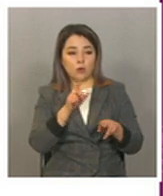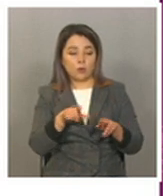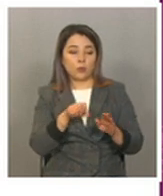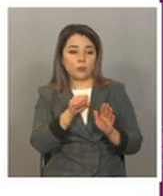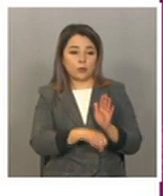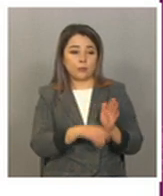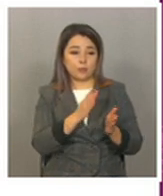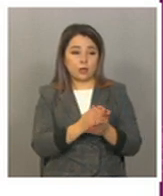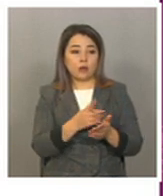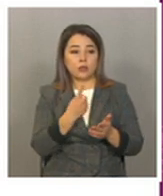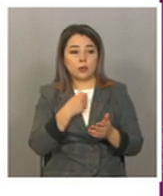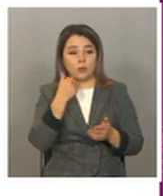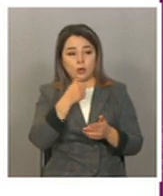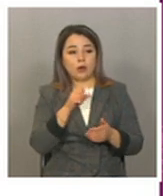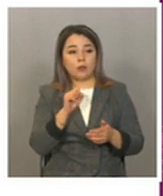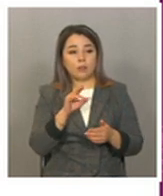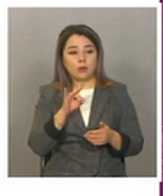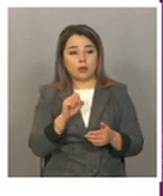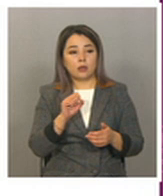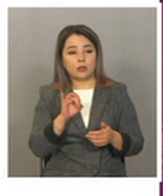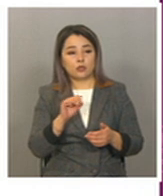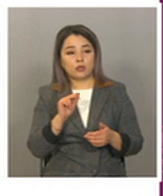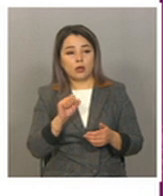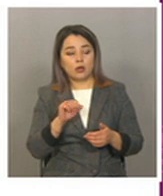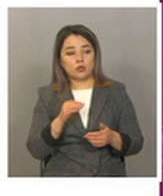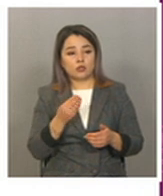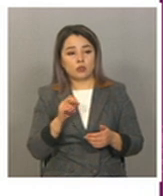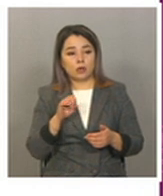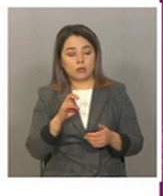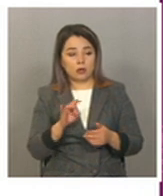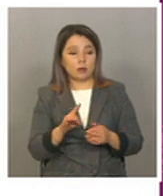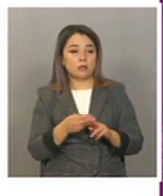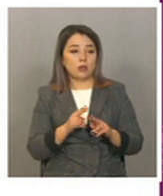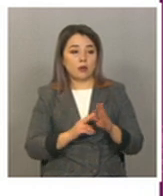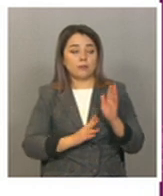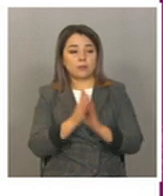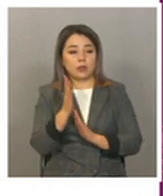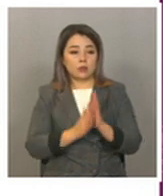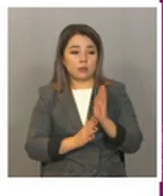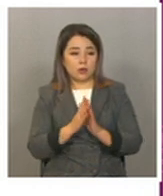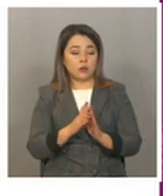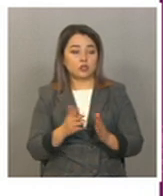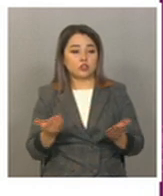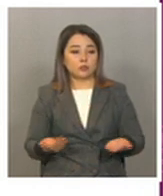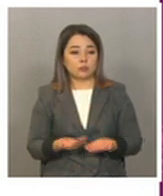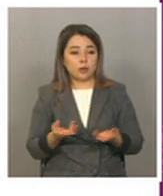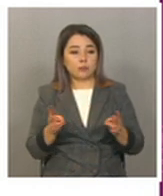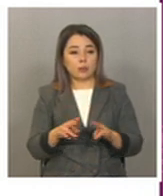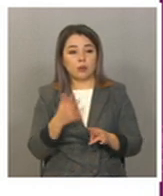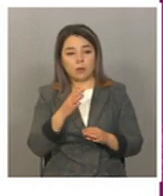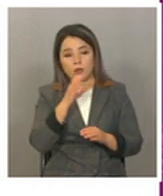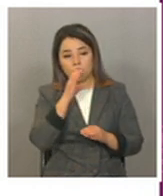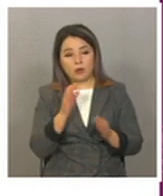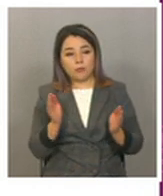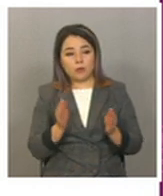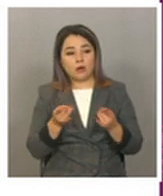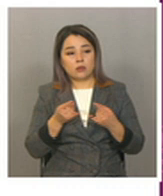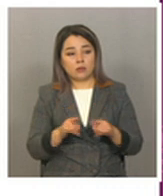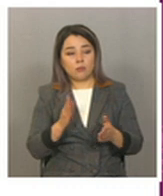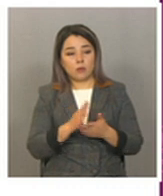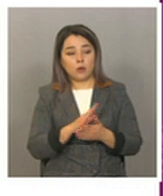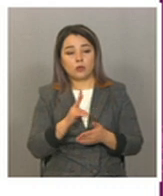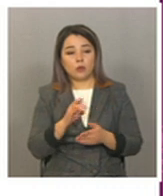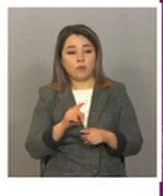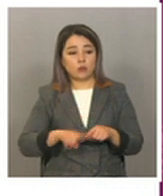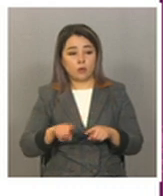год Акбара и Ташчайнар прожили в Приалдашских камышах, где у них родилось 5 волчат. Но вскоре